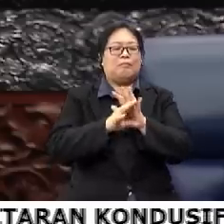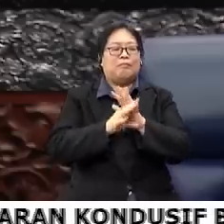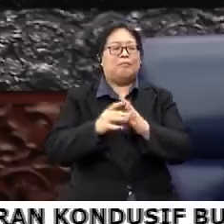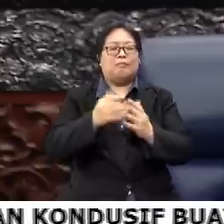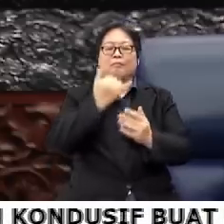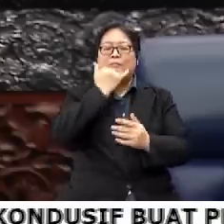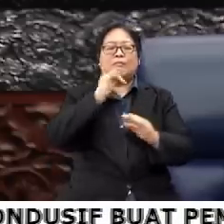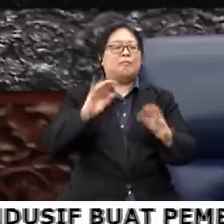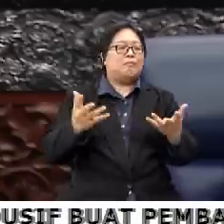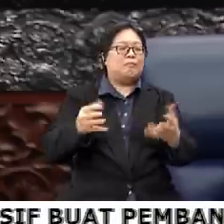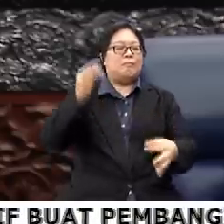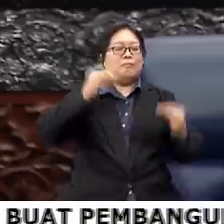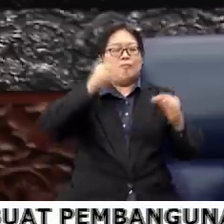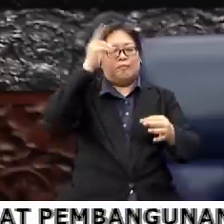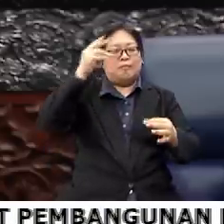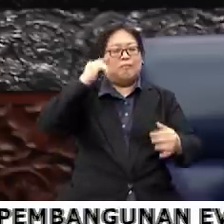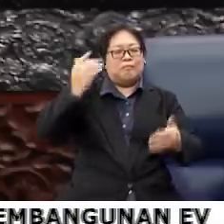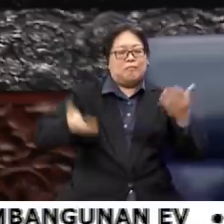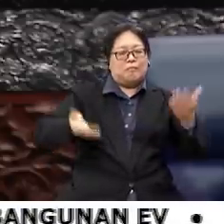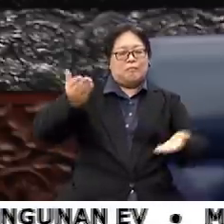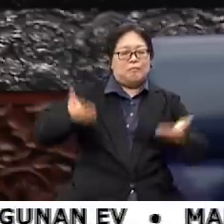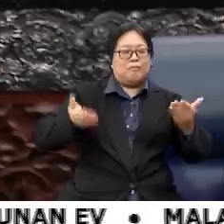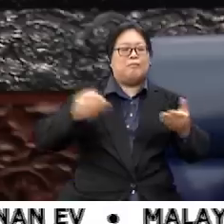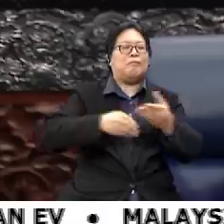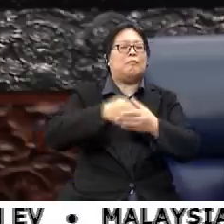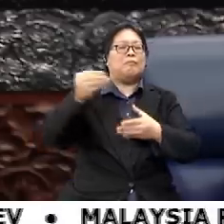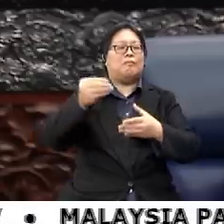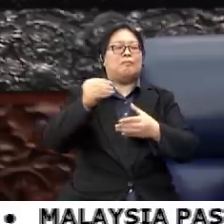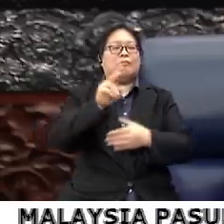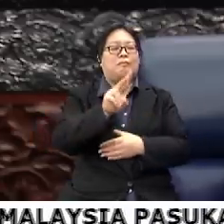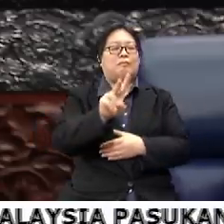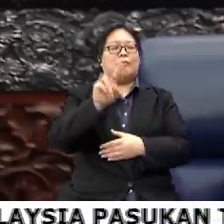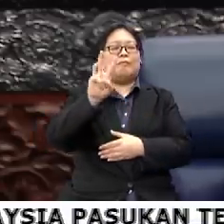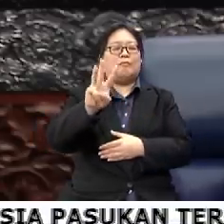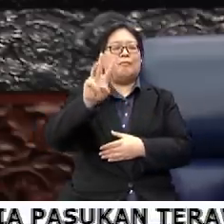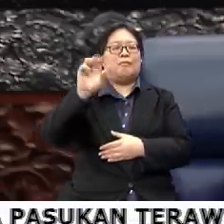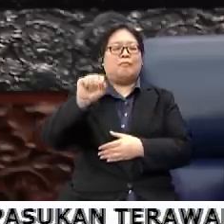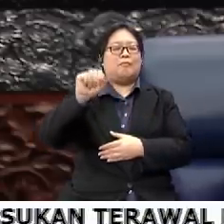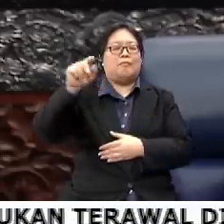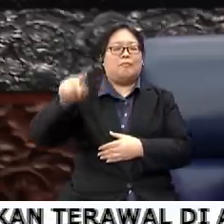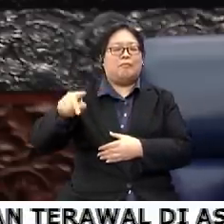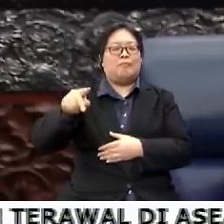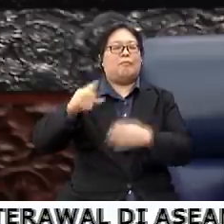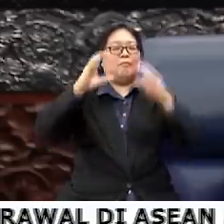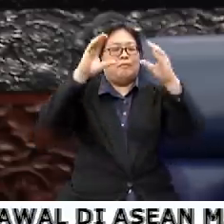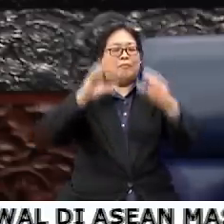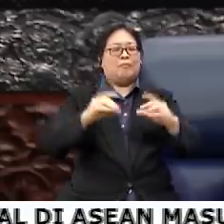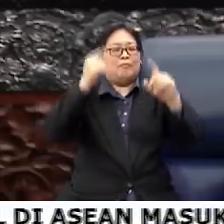salahnya kalau kerajaan mempertimbangkan sekali lagi pengeluaran wang, kumpulan wang simpanan pekerja secara